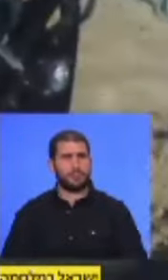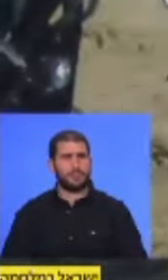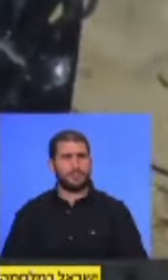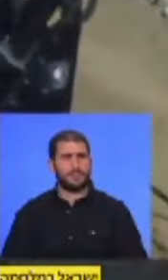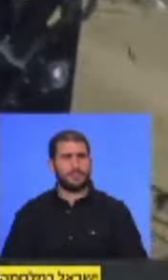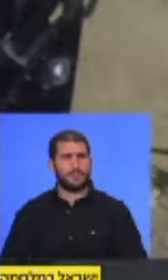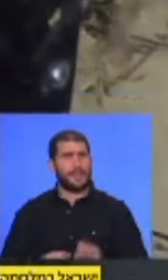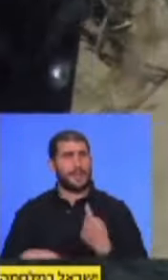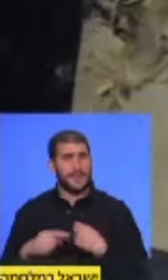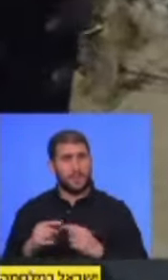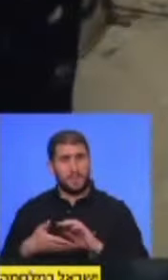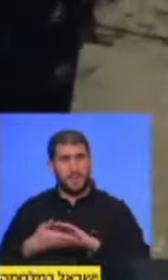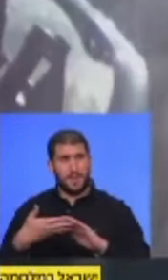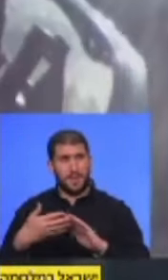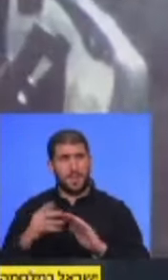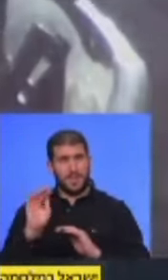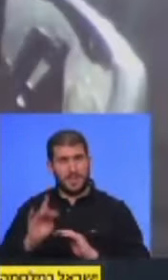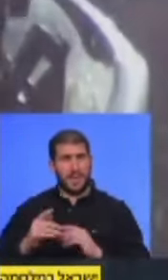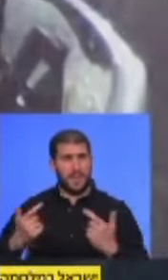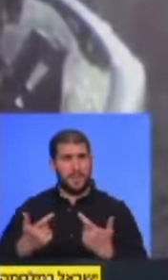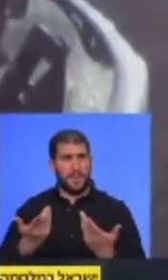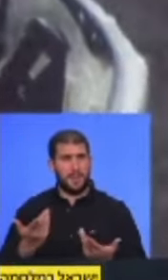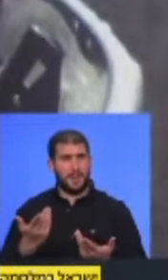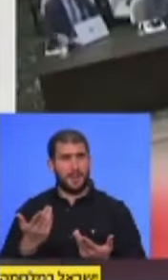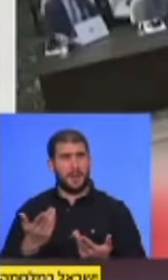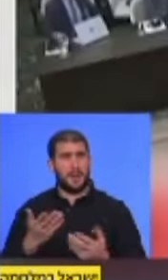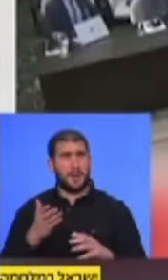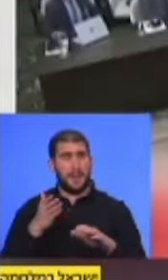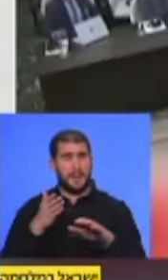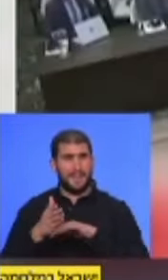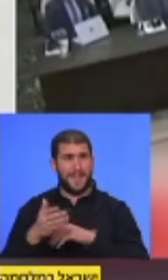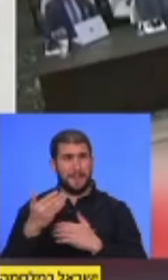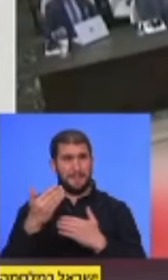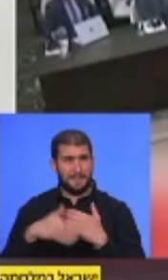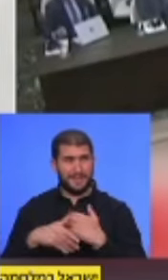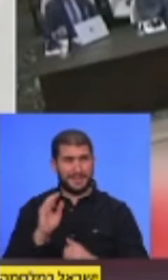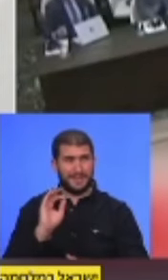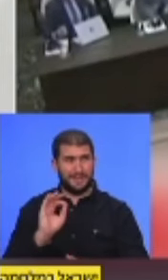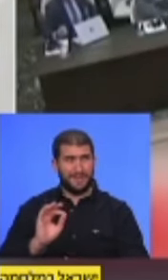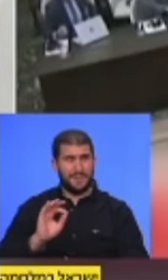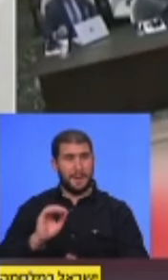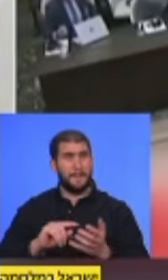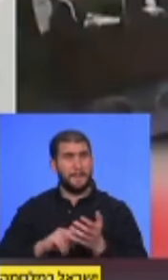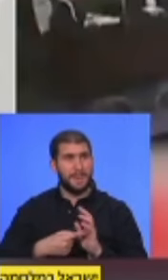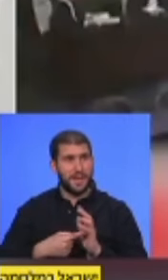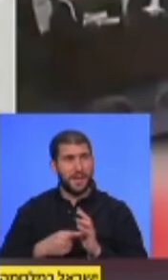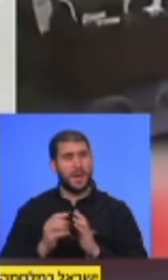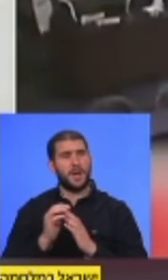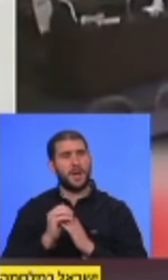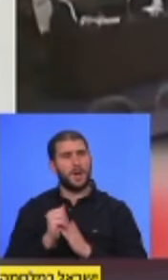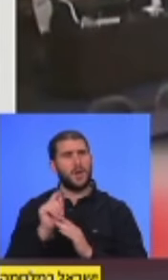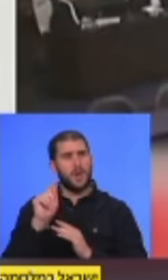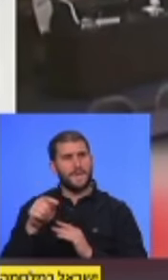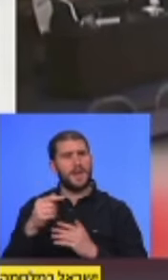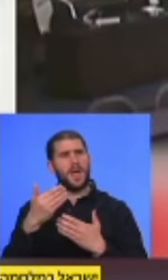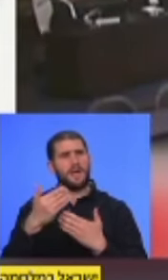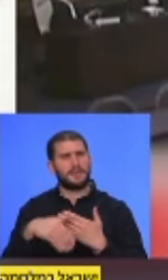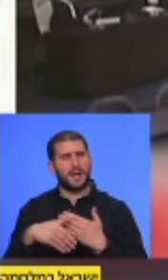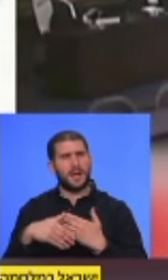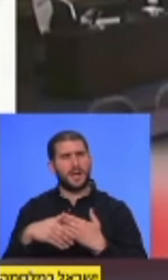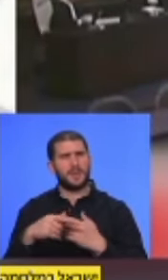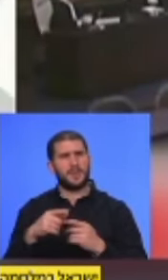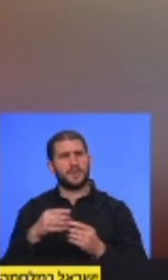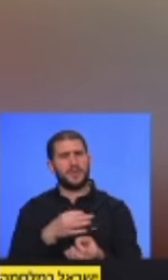אנחנו מהיום הראשון היינו נגד המלחמה. הפנייה הזאת, בסופו של דבר, מטרתה היא להוביל להפסקת